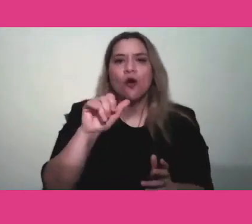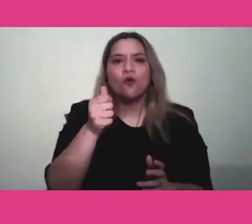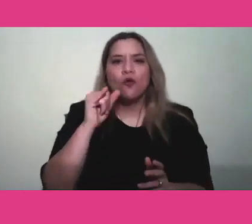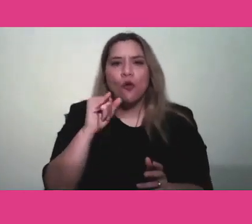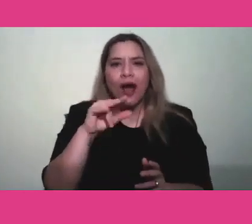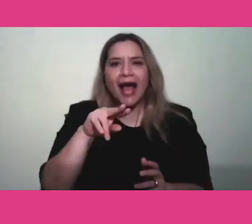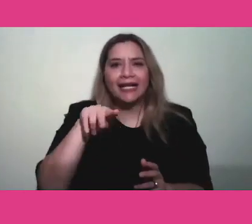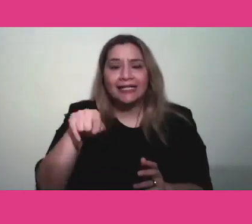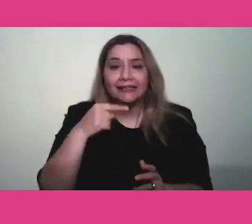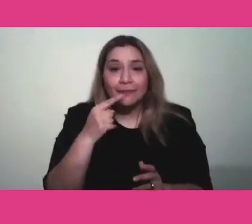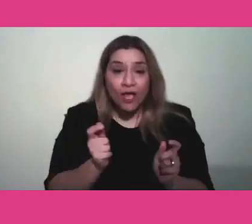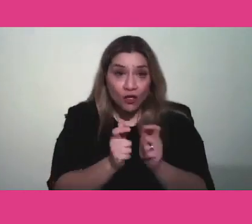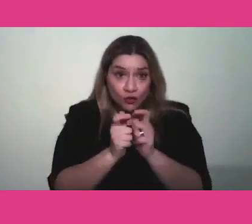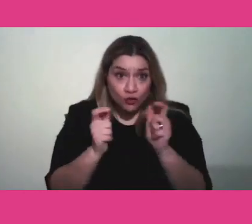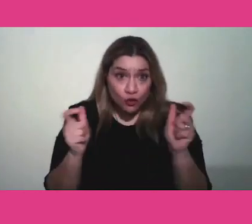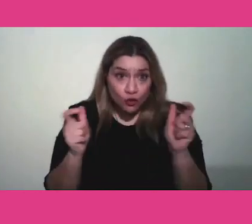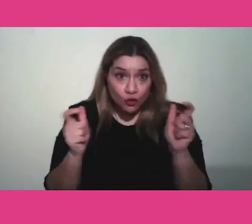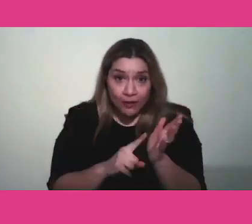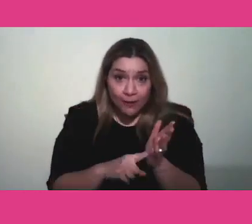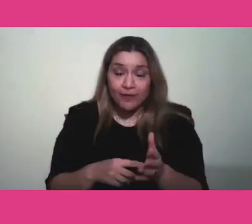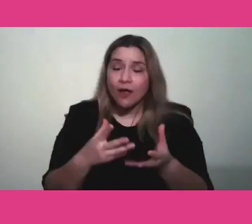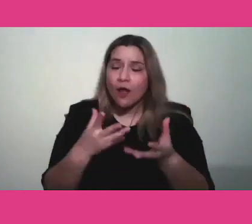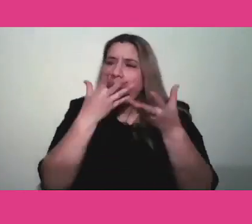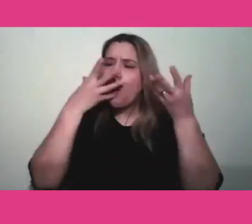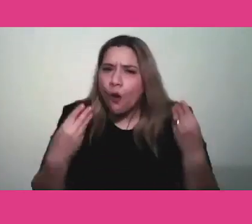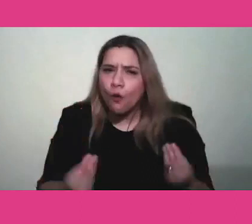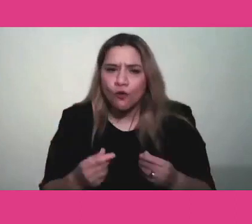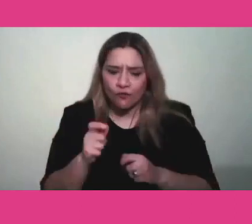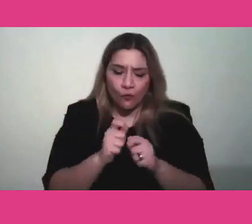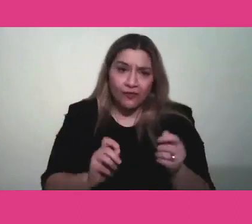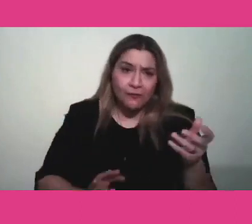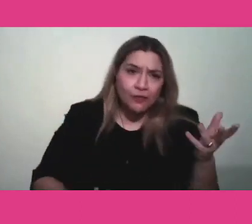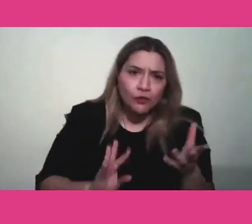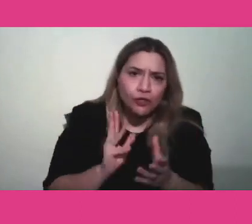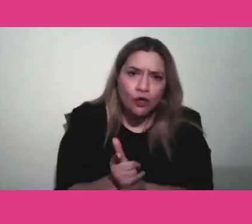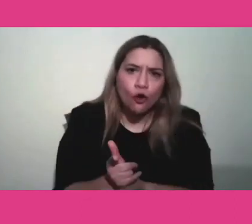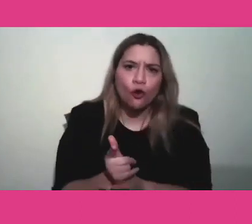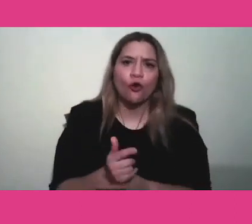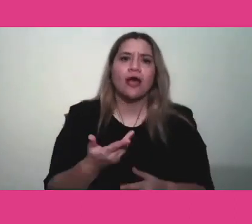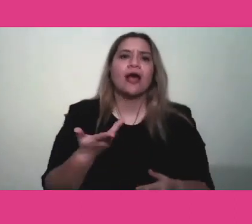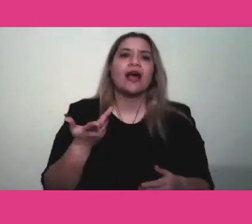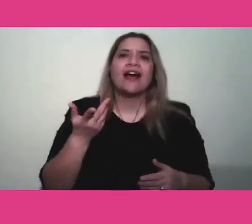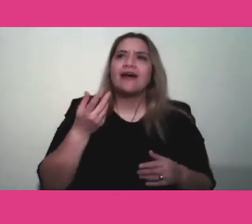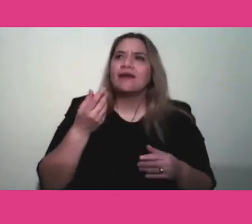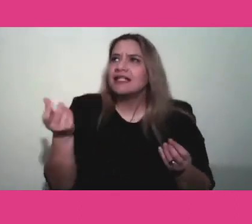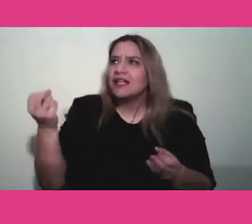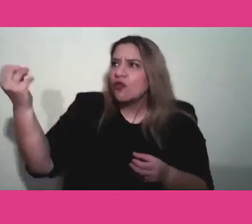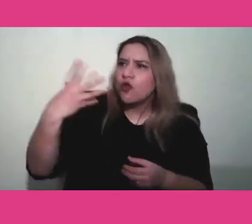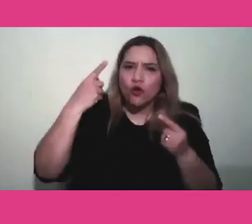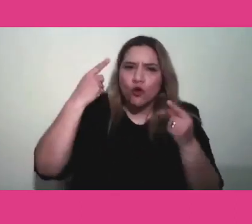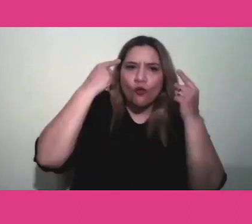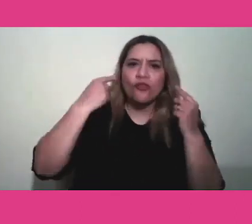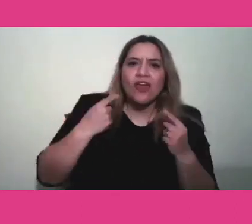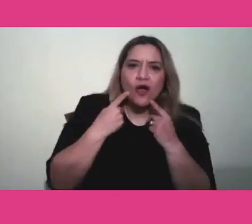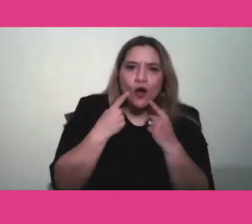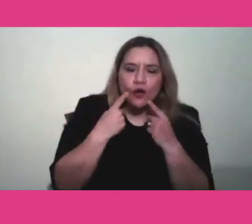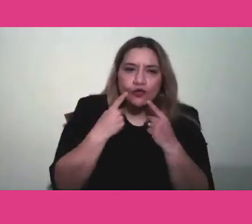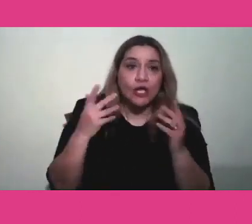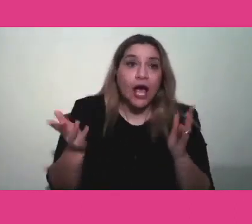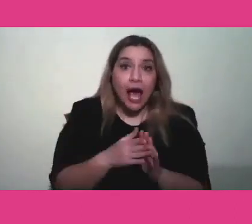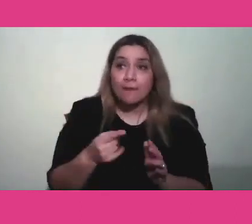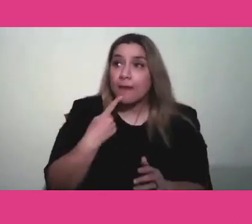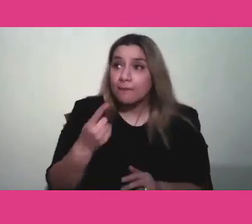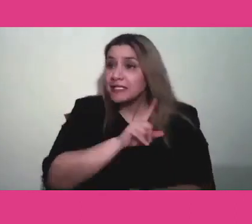πρέπει να είναι τόσο όμορφο, τόσο δημιουργικό και να αποτελεί για τα παιδιά ένα θείο δώρο που αν τους το στερήσεις